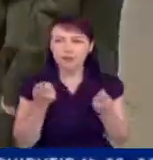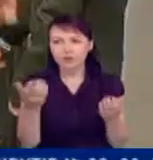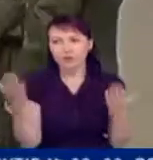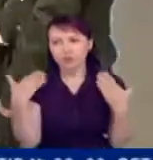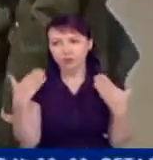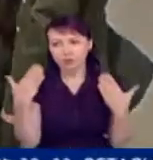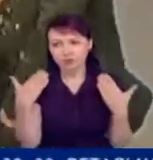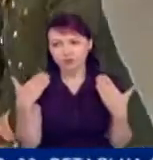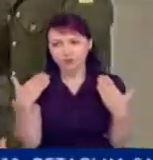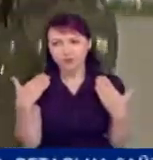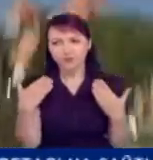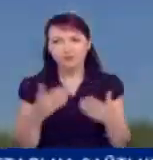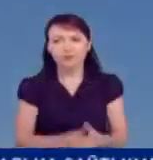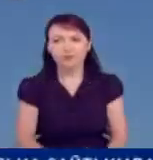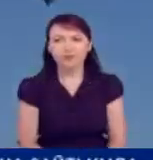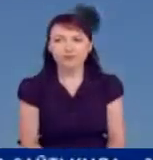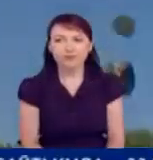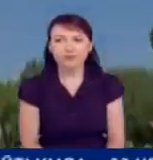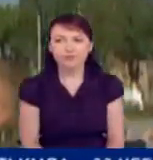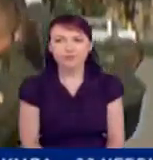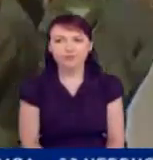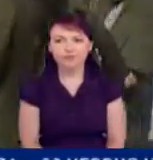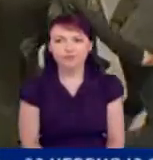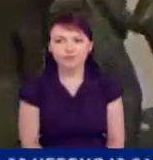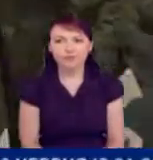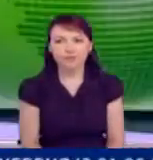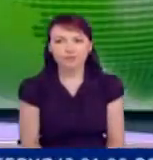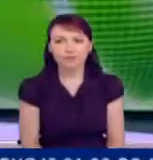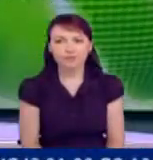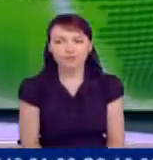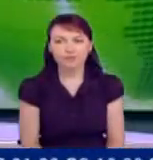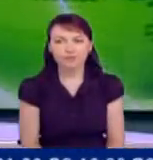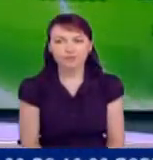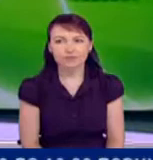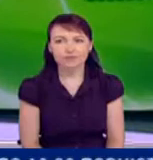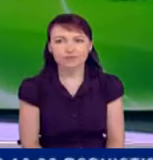відпочити. Ірина Лавренюк, Андрій Гегеля, телеканал Київ.